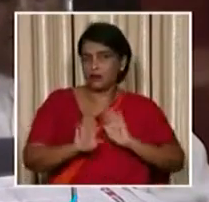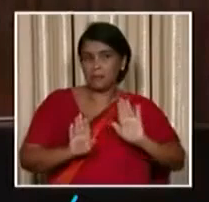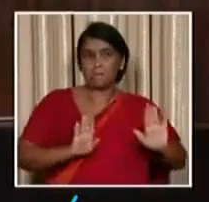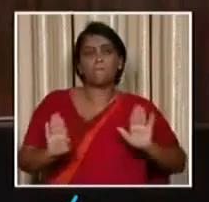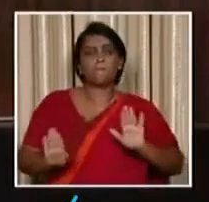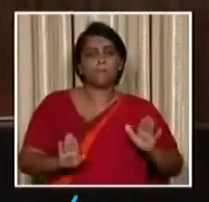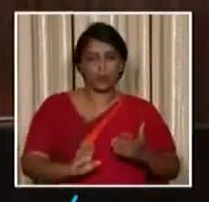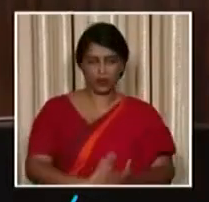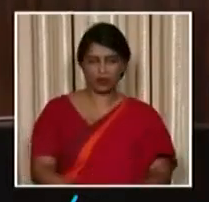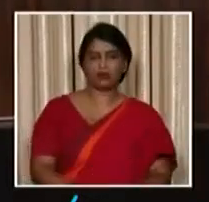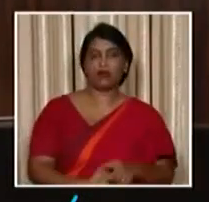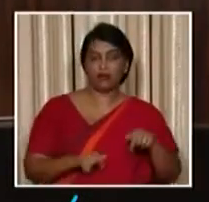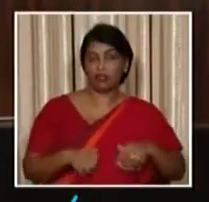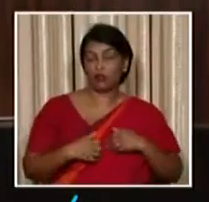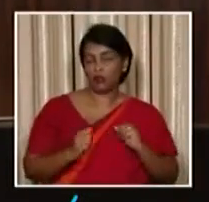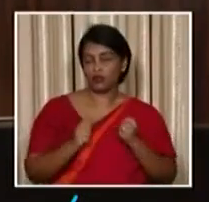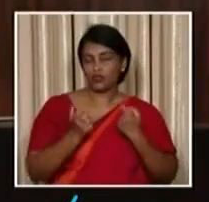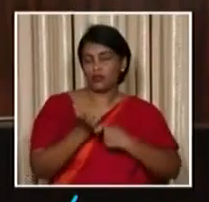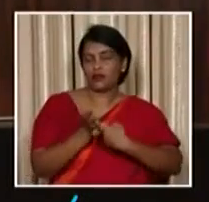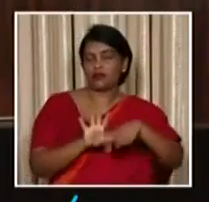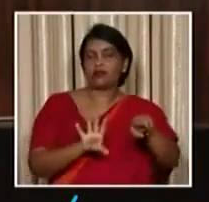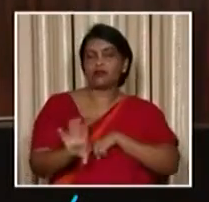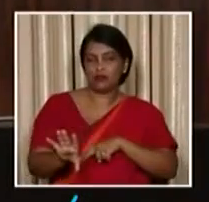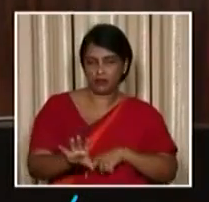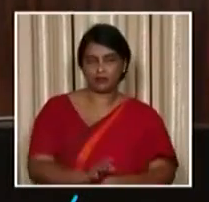හොඳයි අද මම පුළුවන් තරම් උත්සාහ කරනවා ඒකට. ගරු